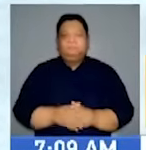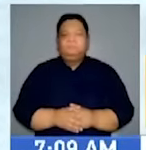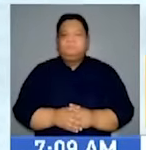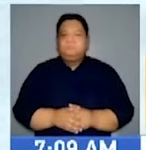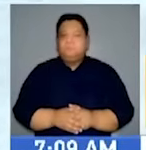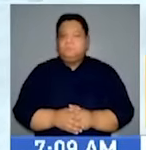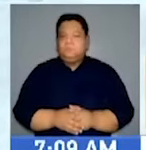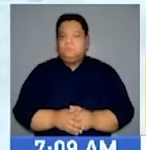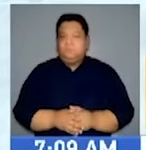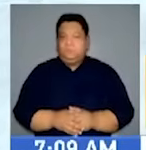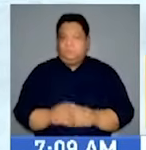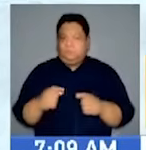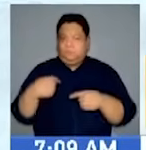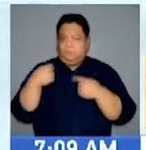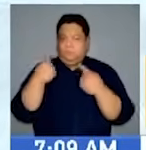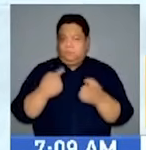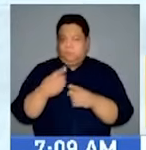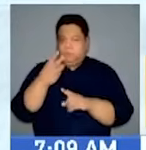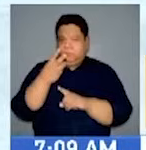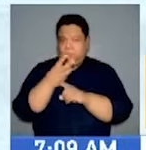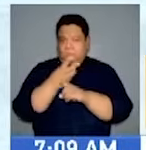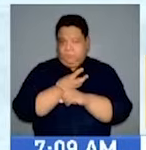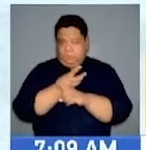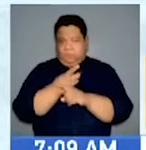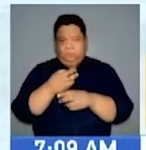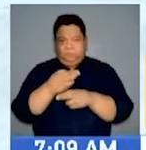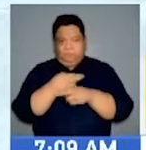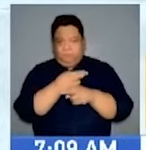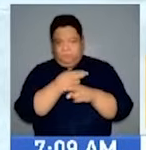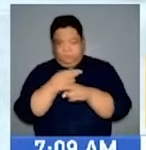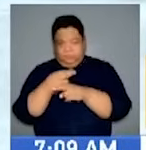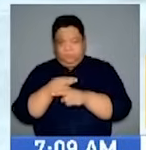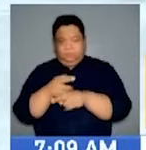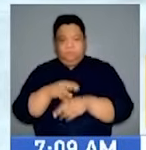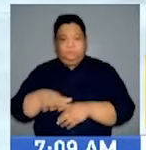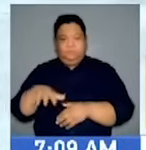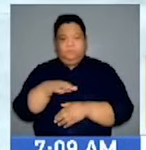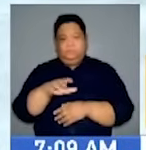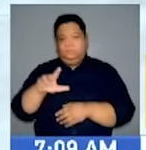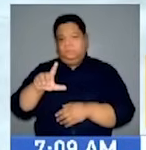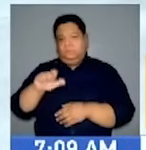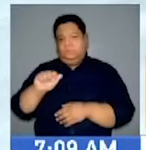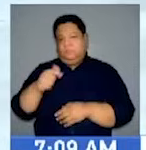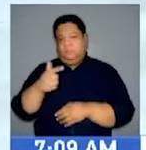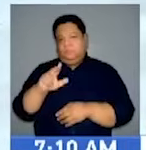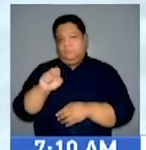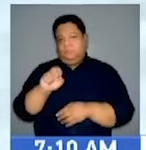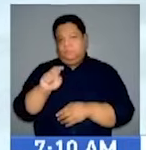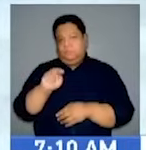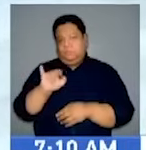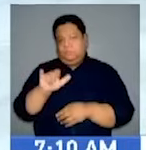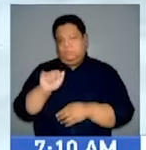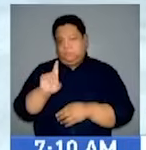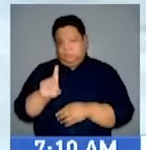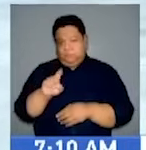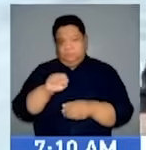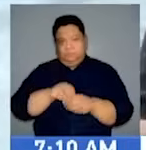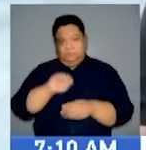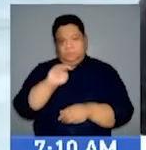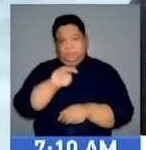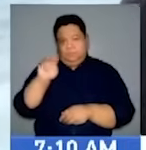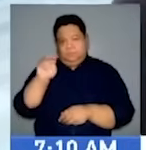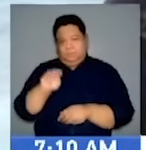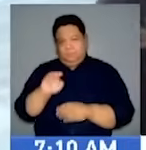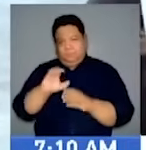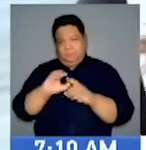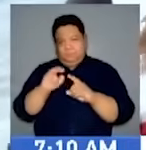bubuksan na ulit sa mga motorista itong Lagos Nilad Underpass sa Maynila. Madaraanan na ulit ito ngayong araw. At katulad ng nakita nyo ay talagang